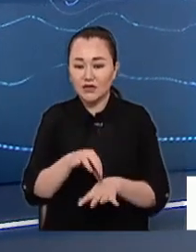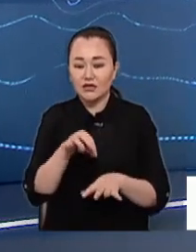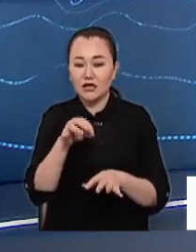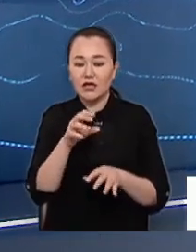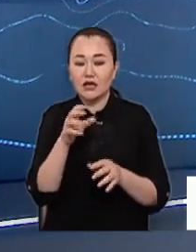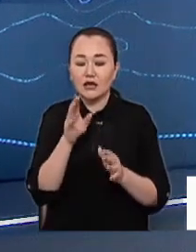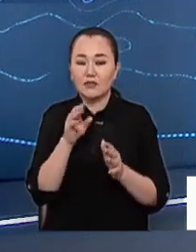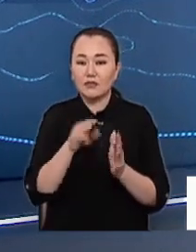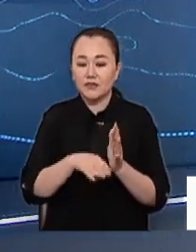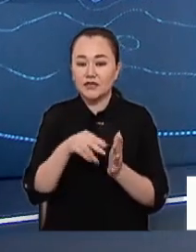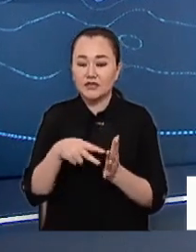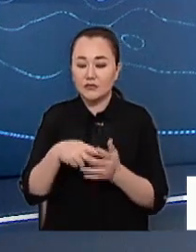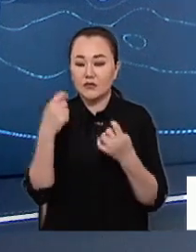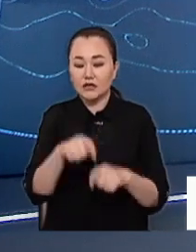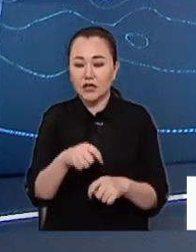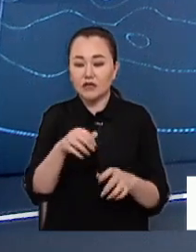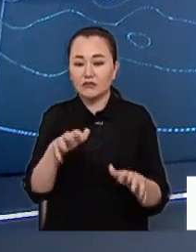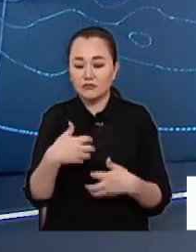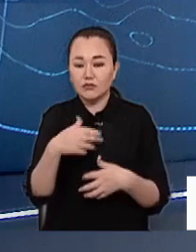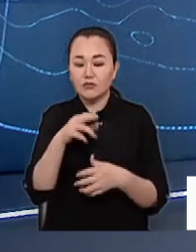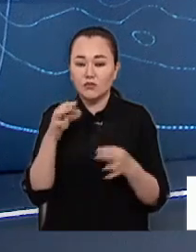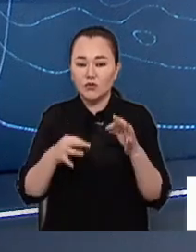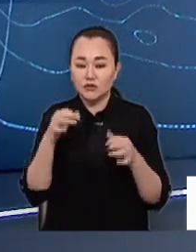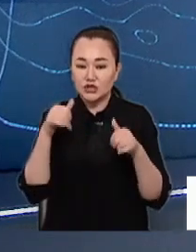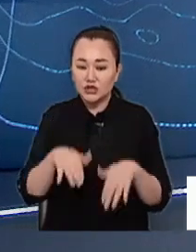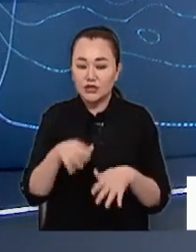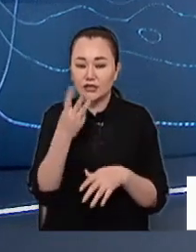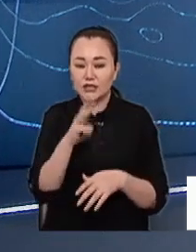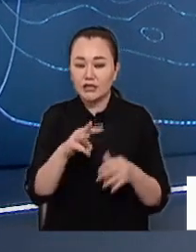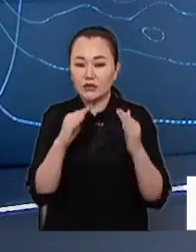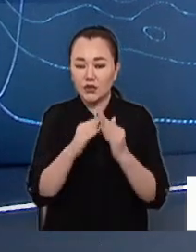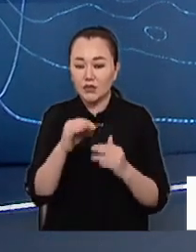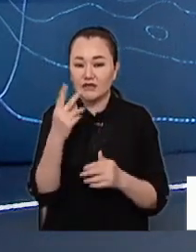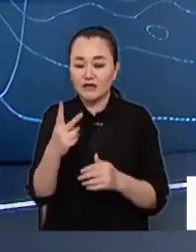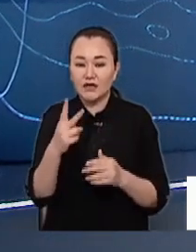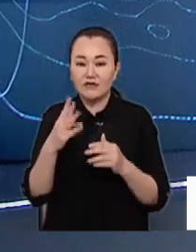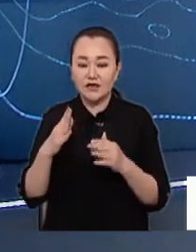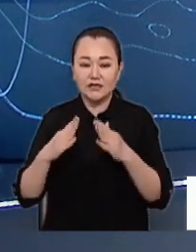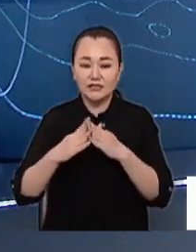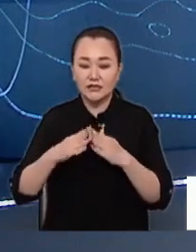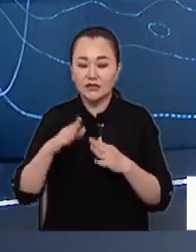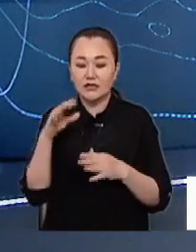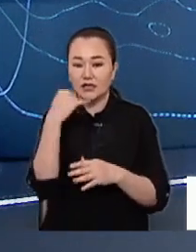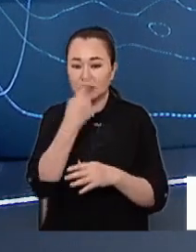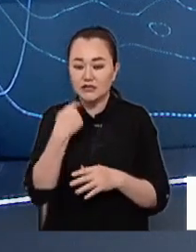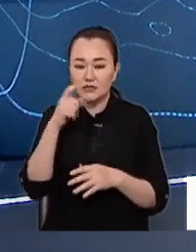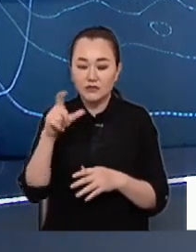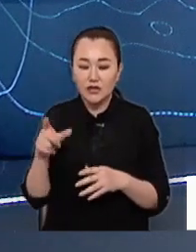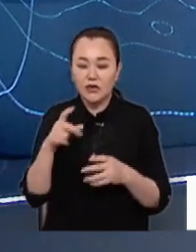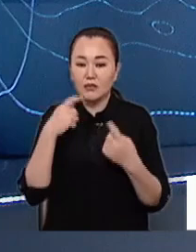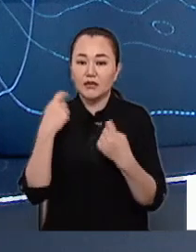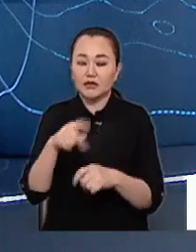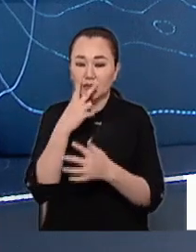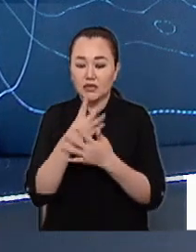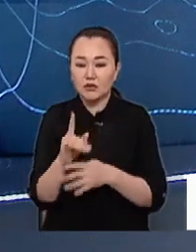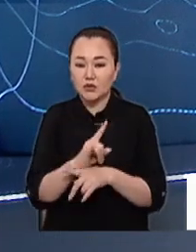за бесценок продал конфискованные по приговору суда 3 коттеджа и 2 квартиры аффилированным лицам. При продаже